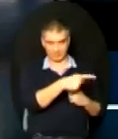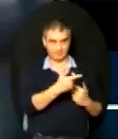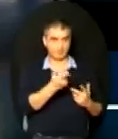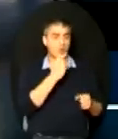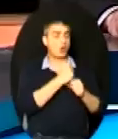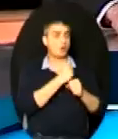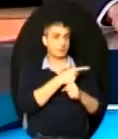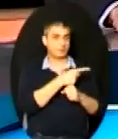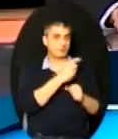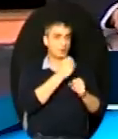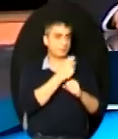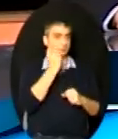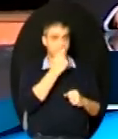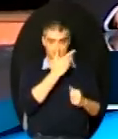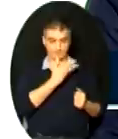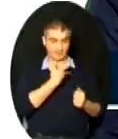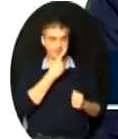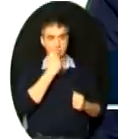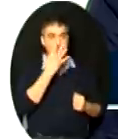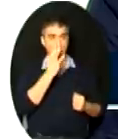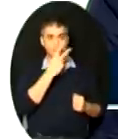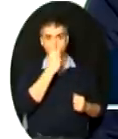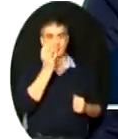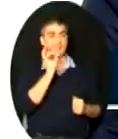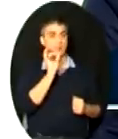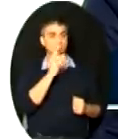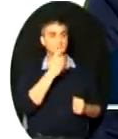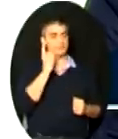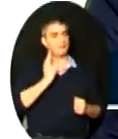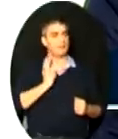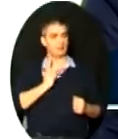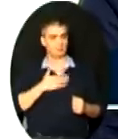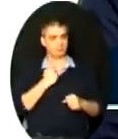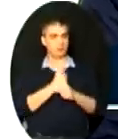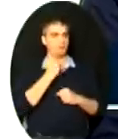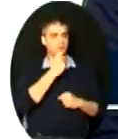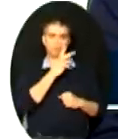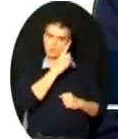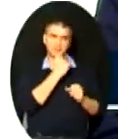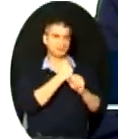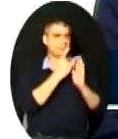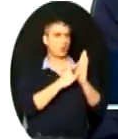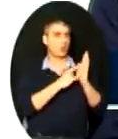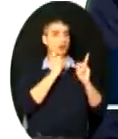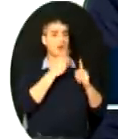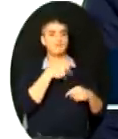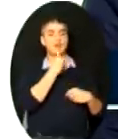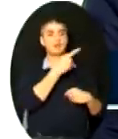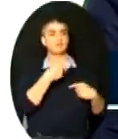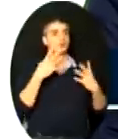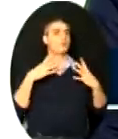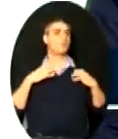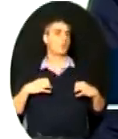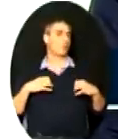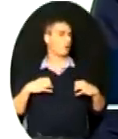אותם עובדים שעובדים בשבת ומקבלים 150% ו-200% ומחכים לעבוד בשבת, אולי תחוקק חוק שיחייב לתת להם יום